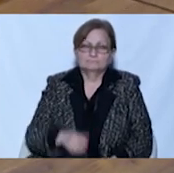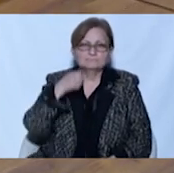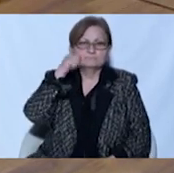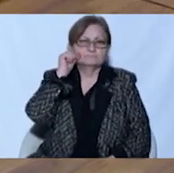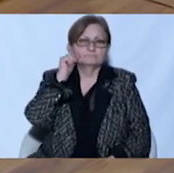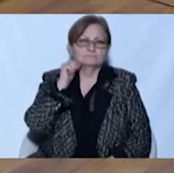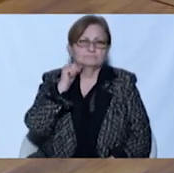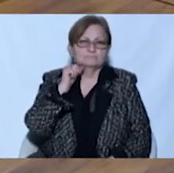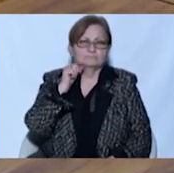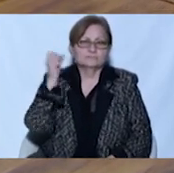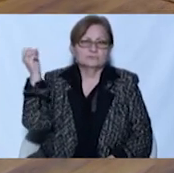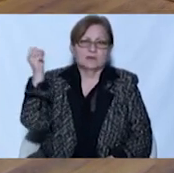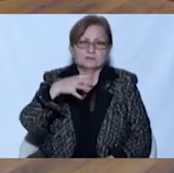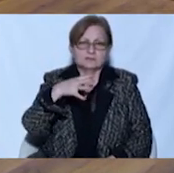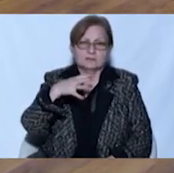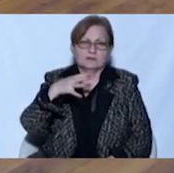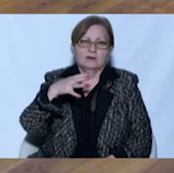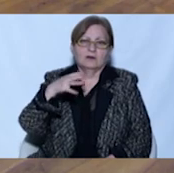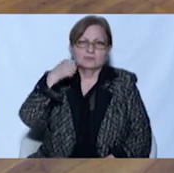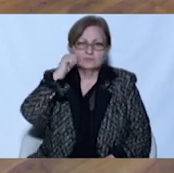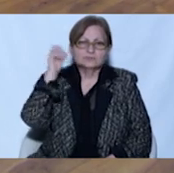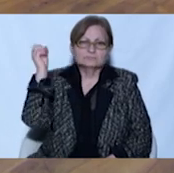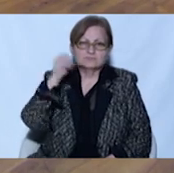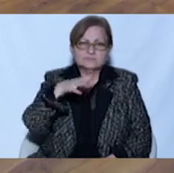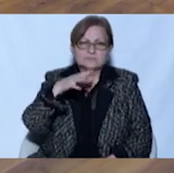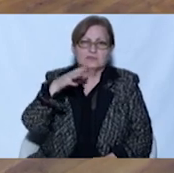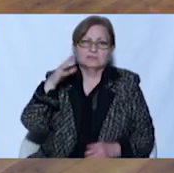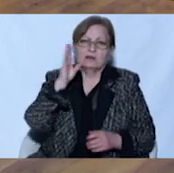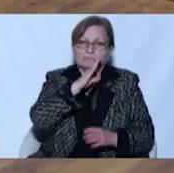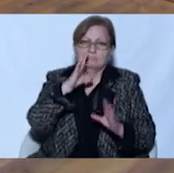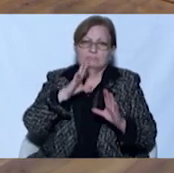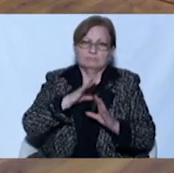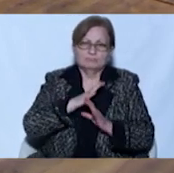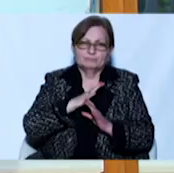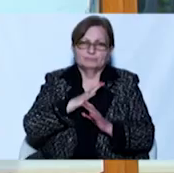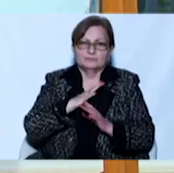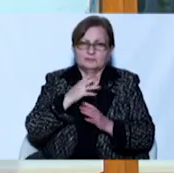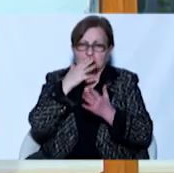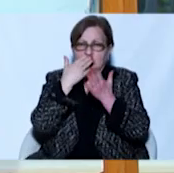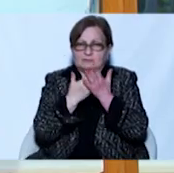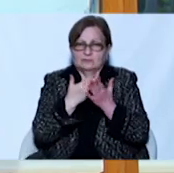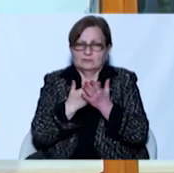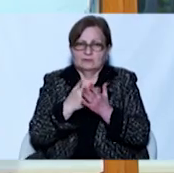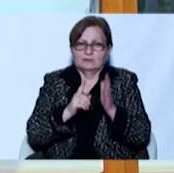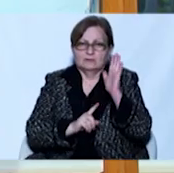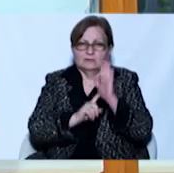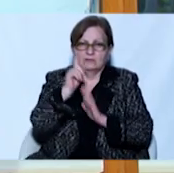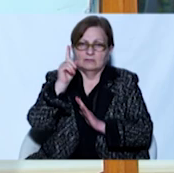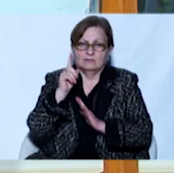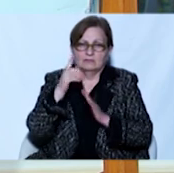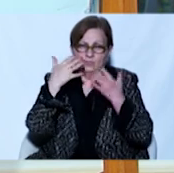გუშინ მზიანი ამინდი იყო. აქ ნიმუშისთვის პირველი სიტყვა